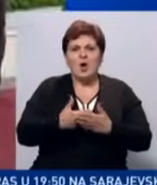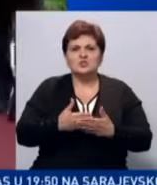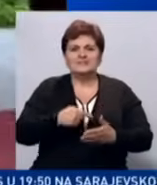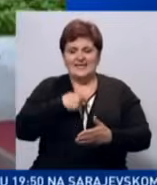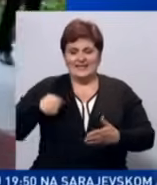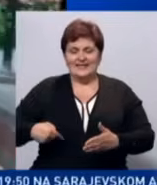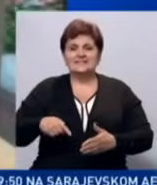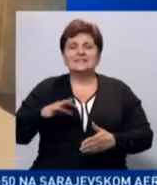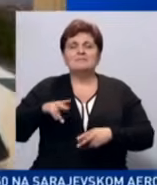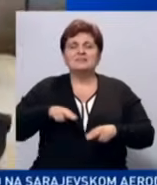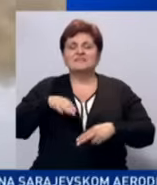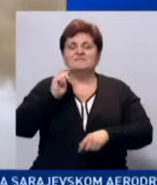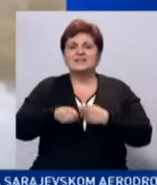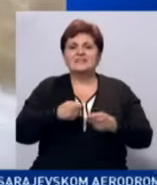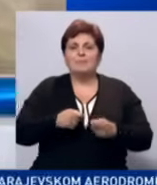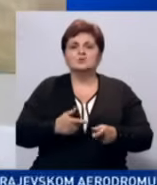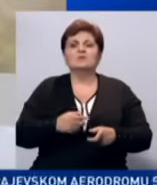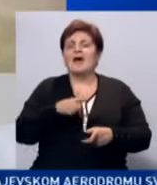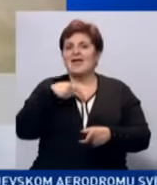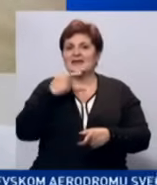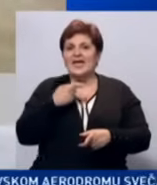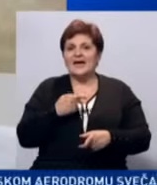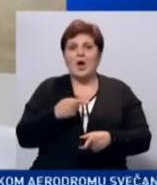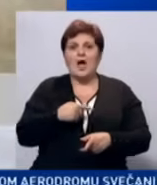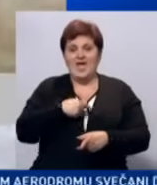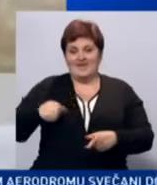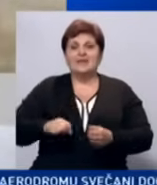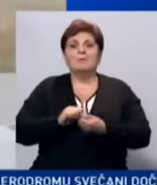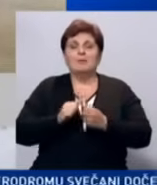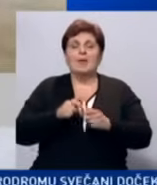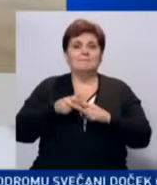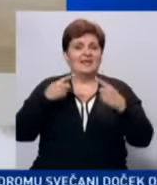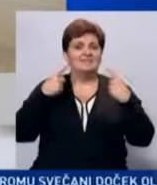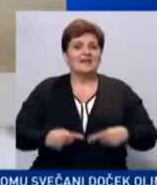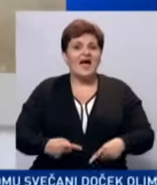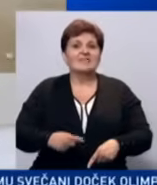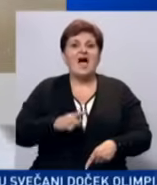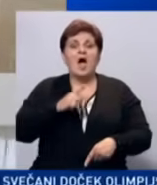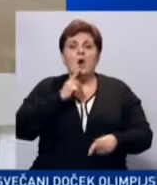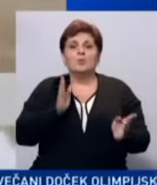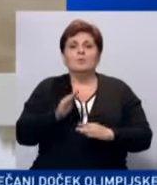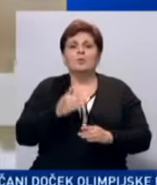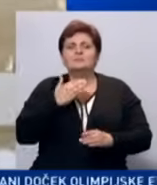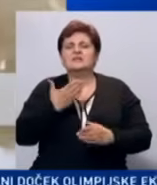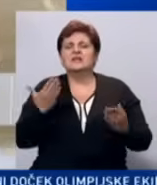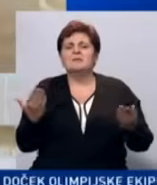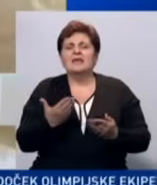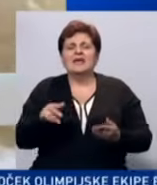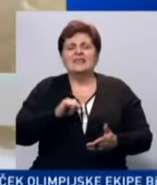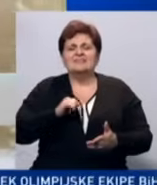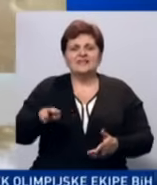kineski ministar vanjskih poslova Wang Yi naglasio je da se Kina zalaže za prekid rata koji bi u obzir uzeo interese obje